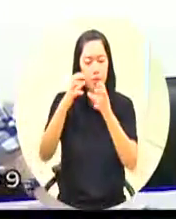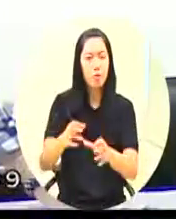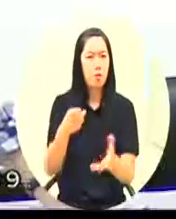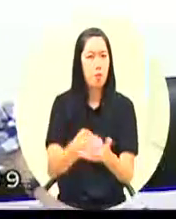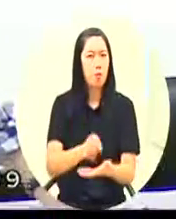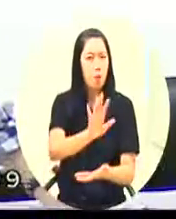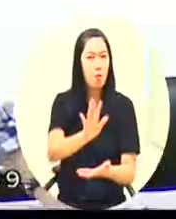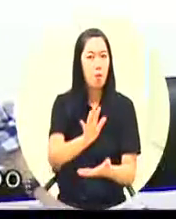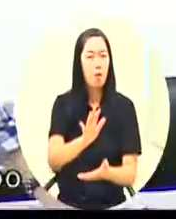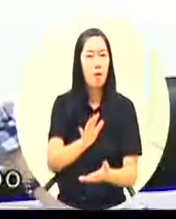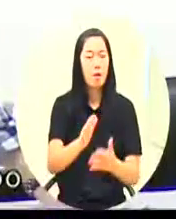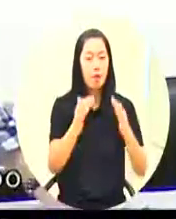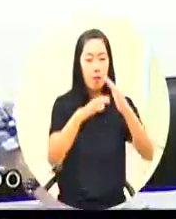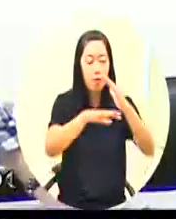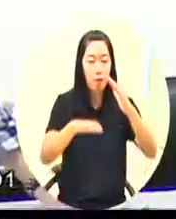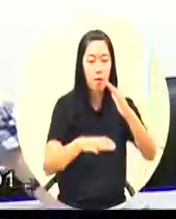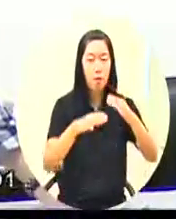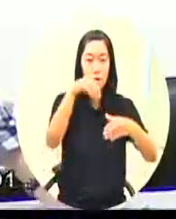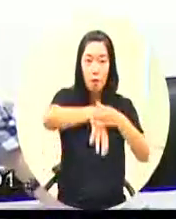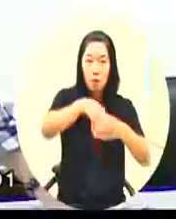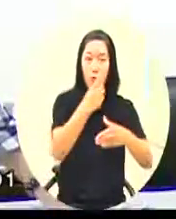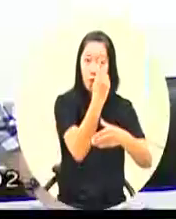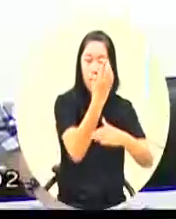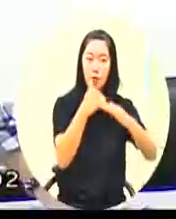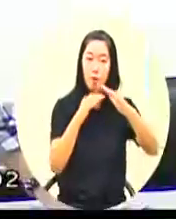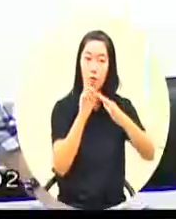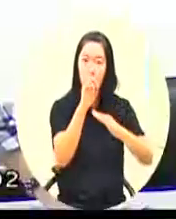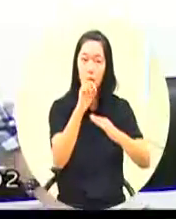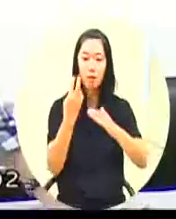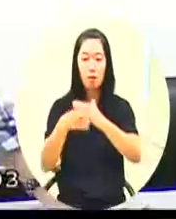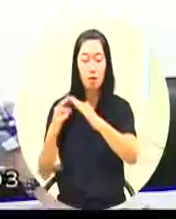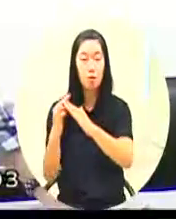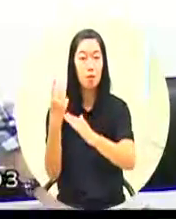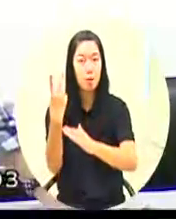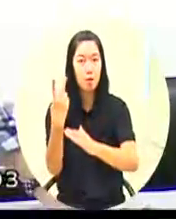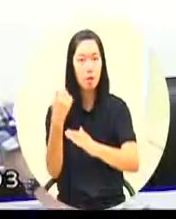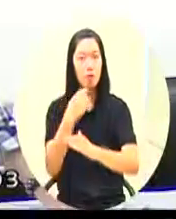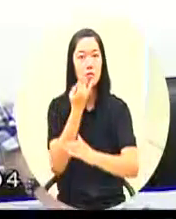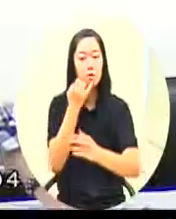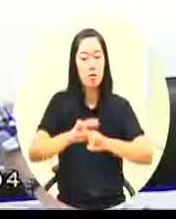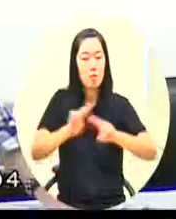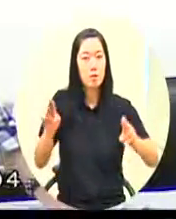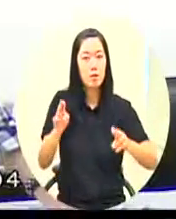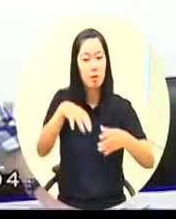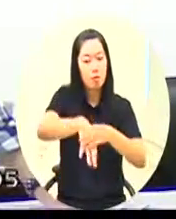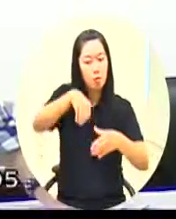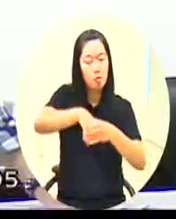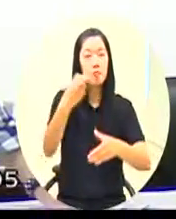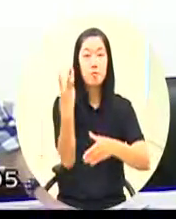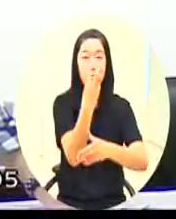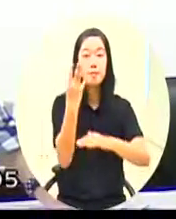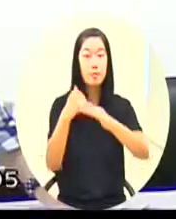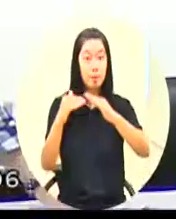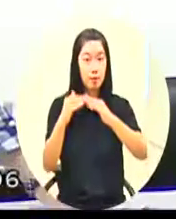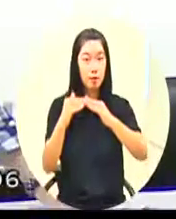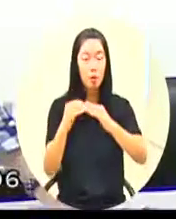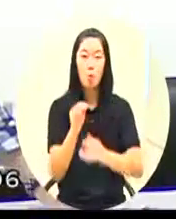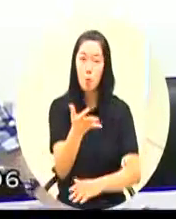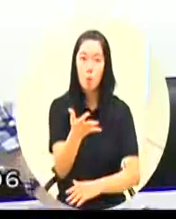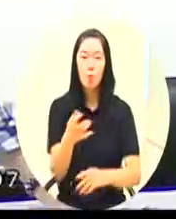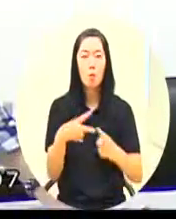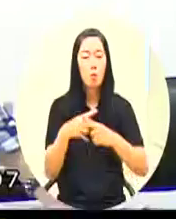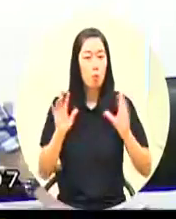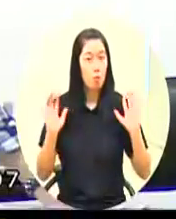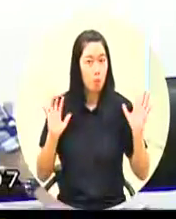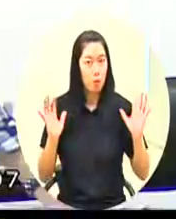庭只能抽一个学校或者只能抽两个学校，我们大概可以开放到三个学校左右。因为小朋友念幼